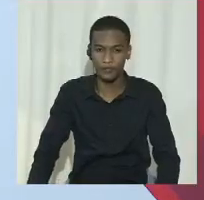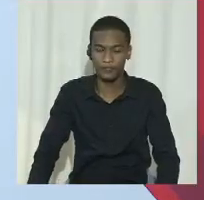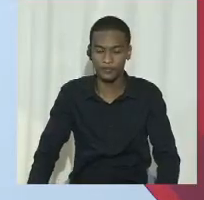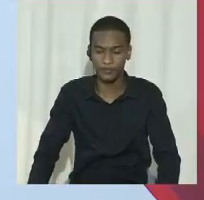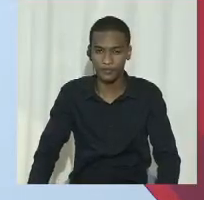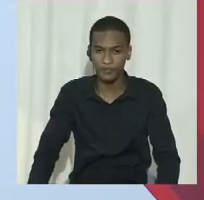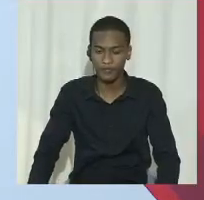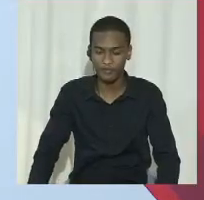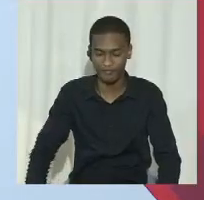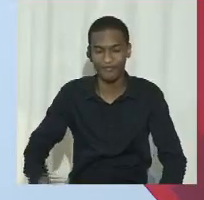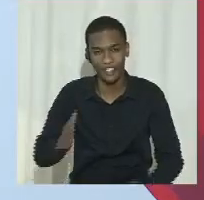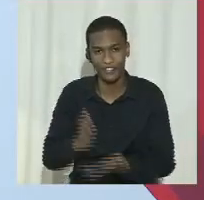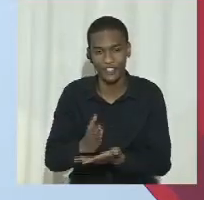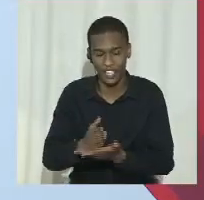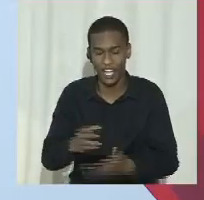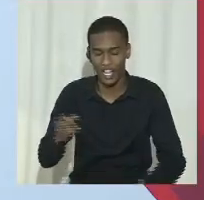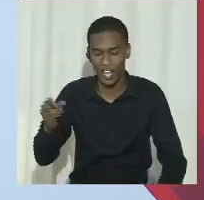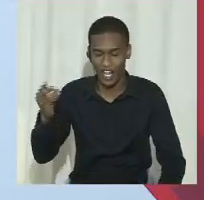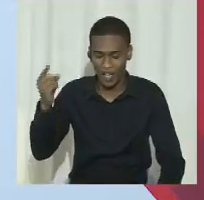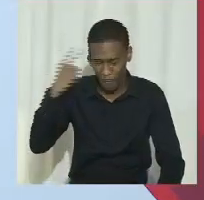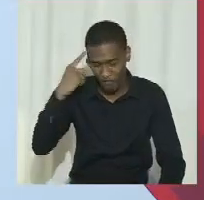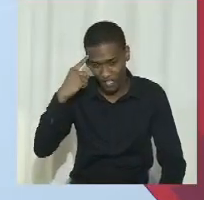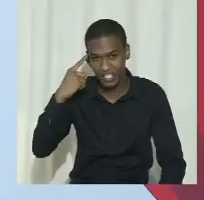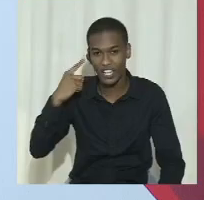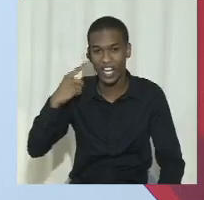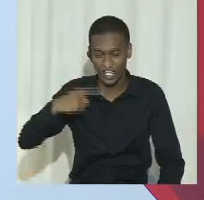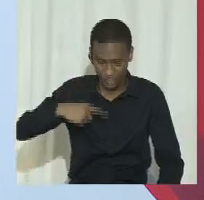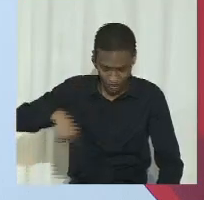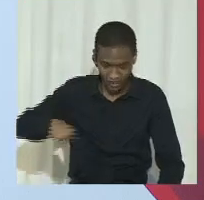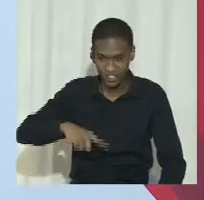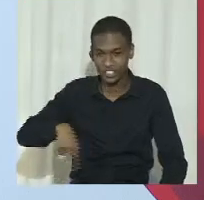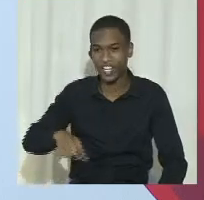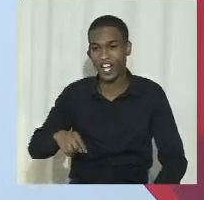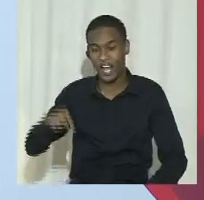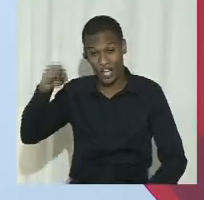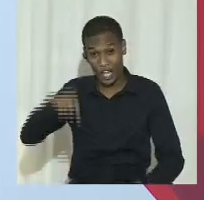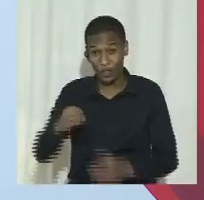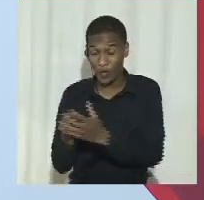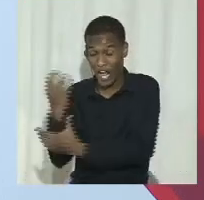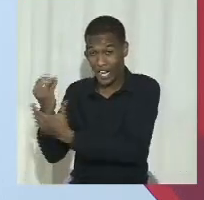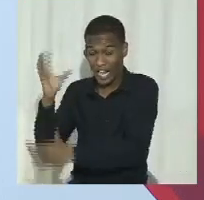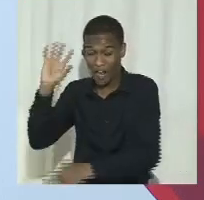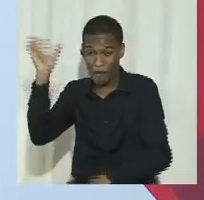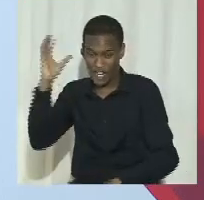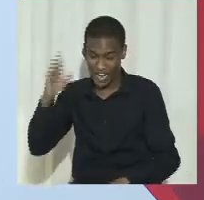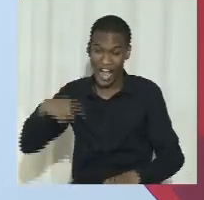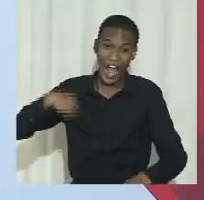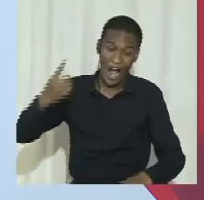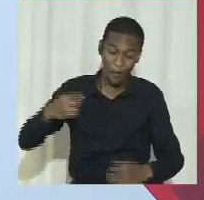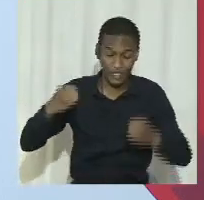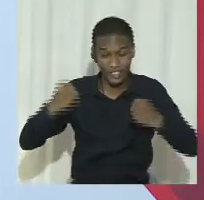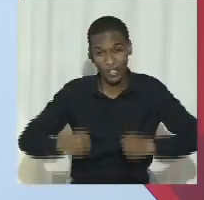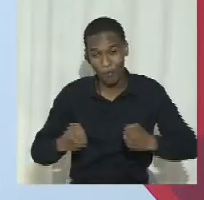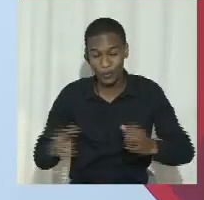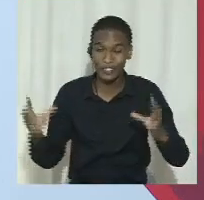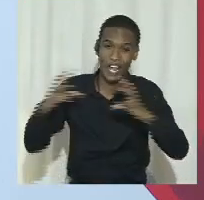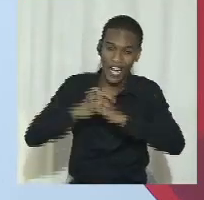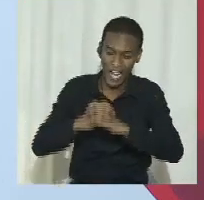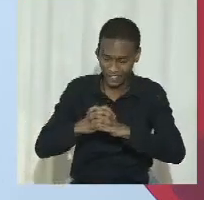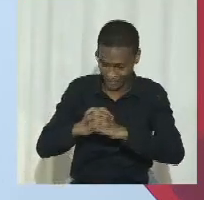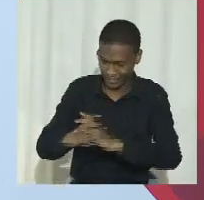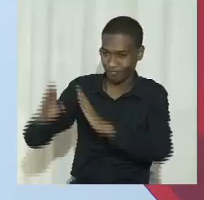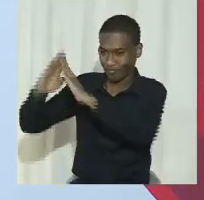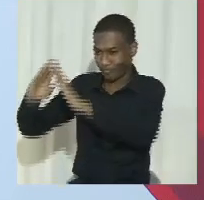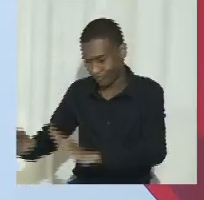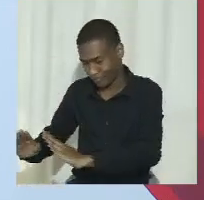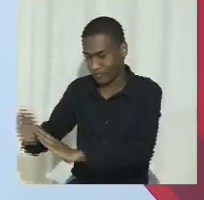Araka ny efa fantatra dia miditra amin'ny fiiboana tanteraka ny eto Analamanga ny sabotsy alahady izao. Mijanona avokoa araka